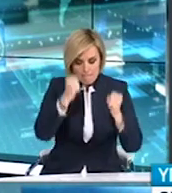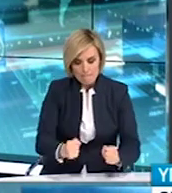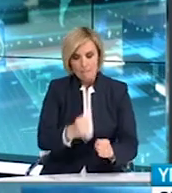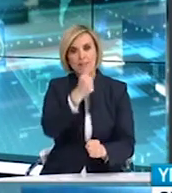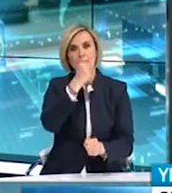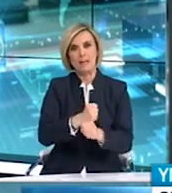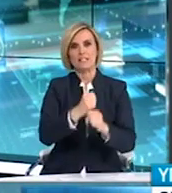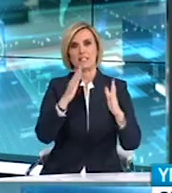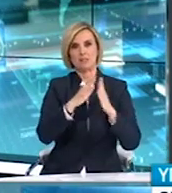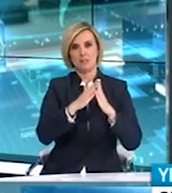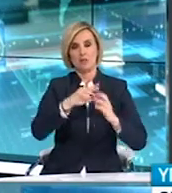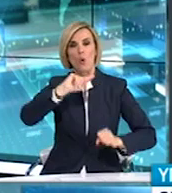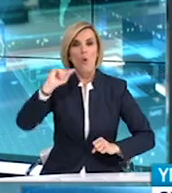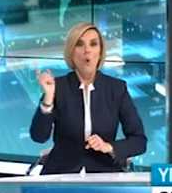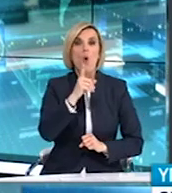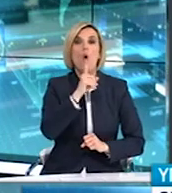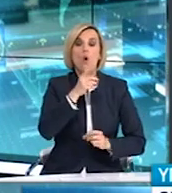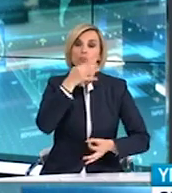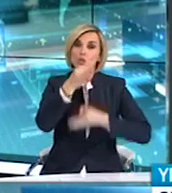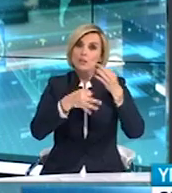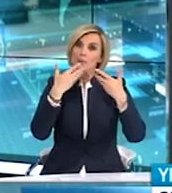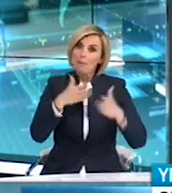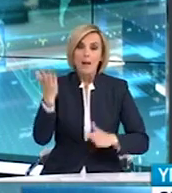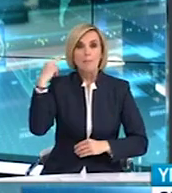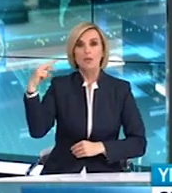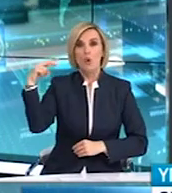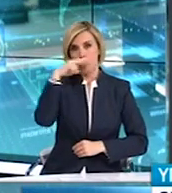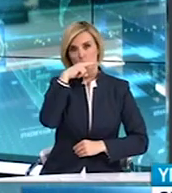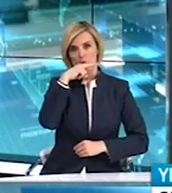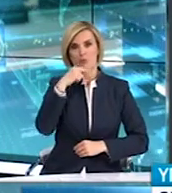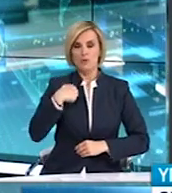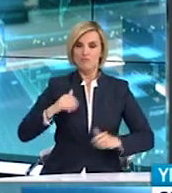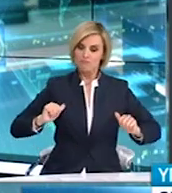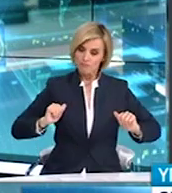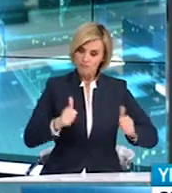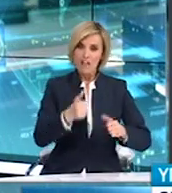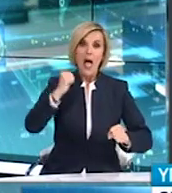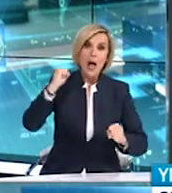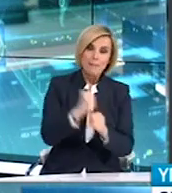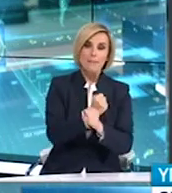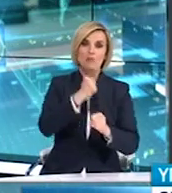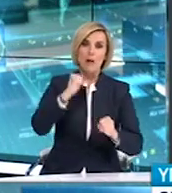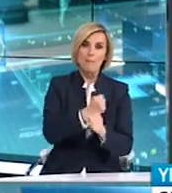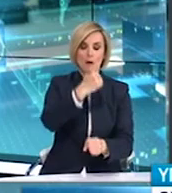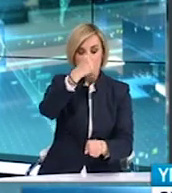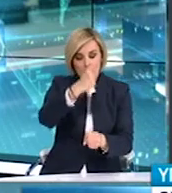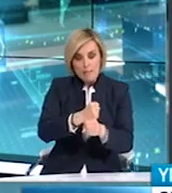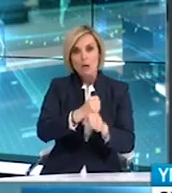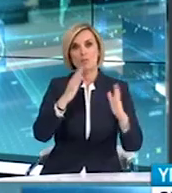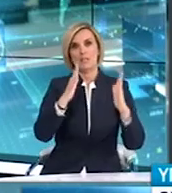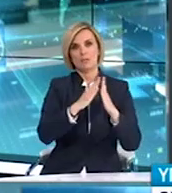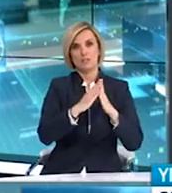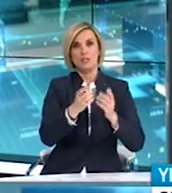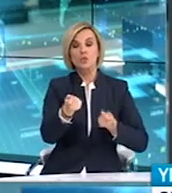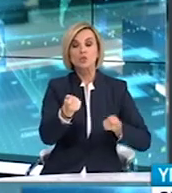στην κοινή προσπάθεια, δίνουμε, όπως είχε πει και ο Πρωθυπουργός, πάνδημη απάντηση στην πανδημία. Επιμένουμε και μένουμε σπίτι. Είναι η